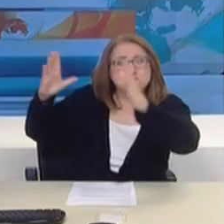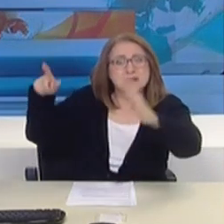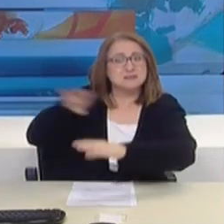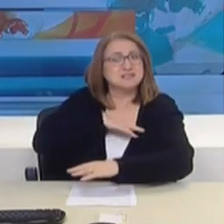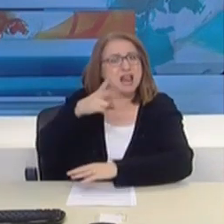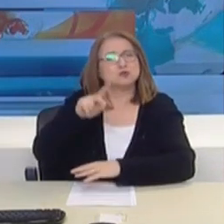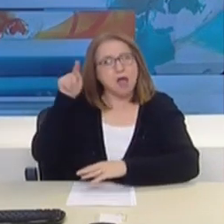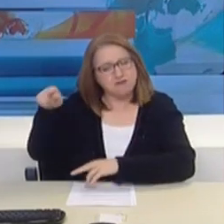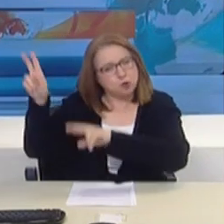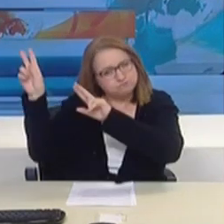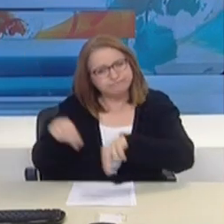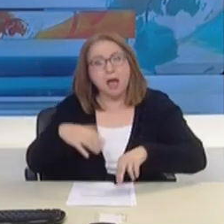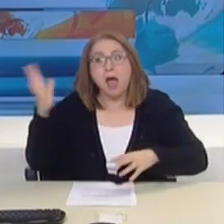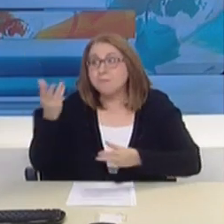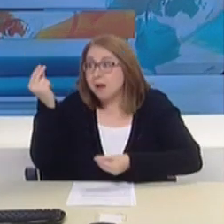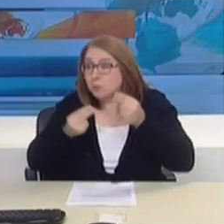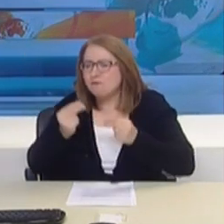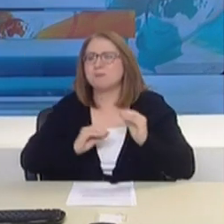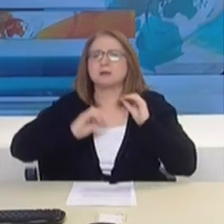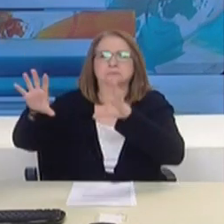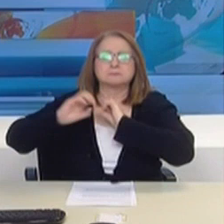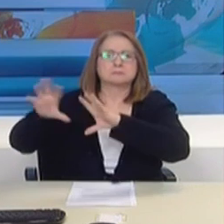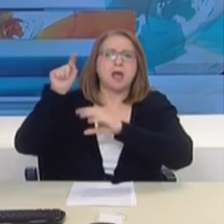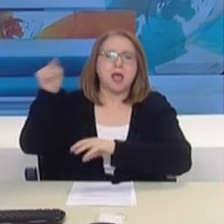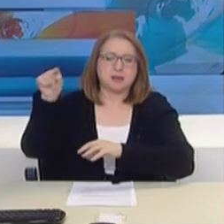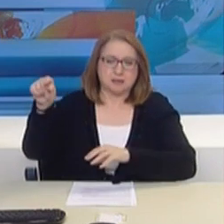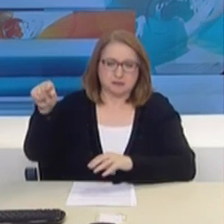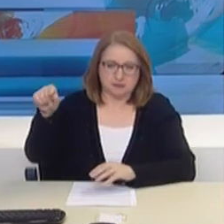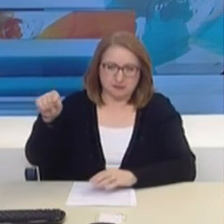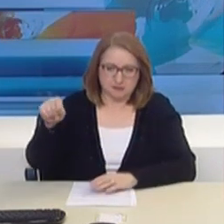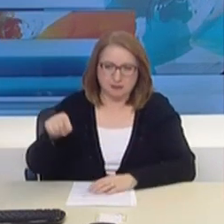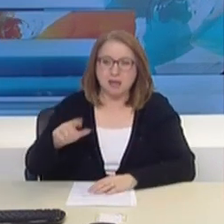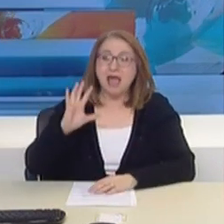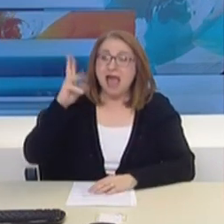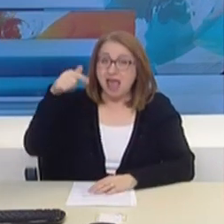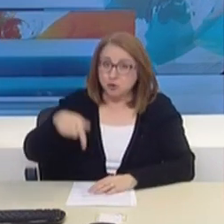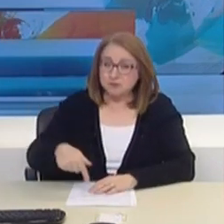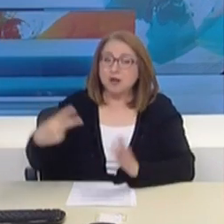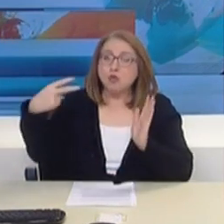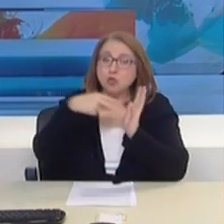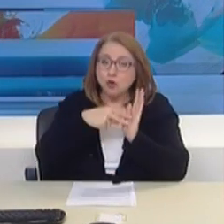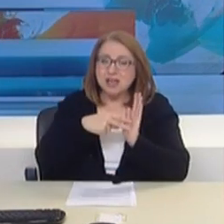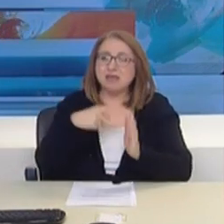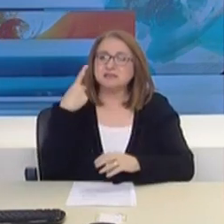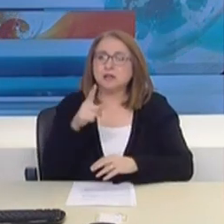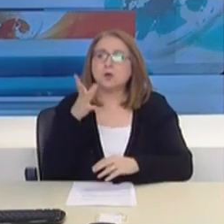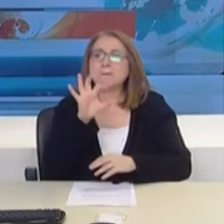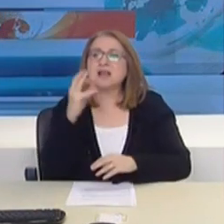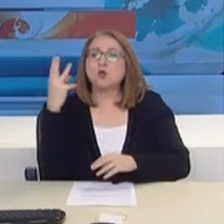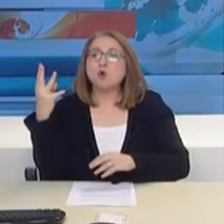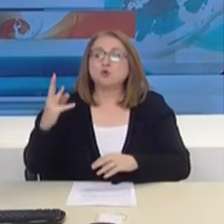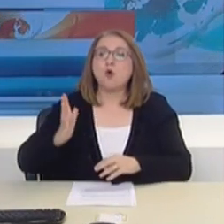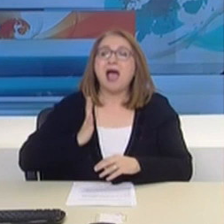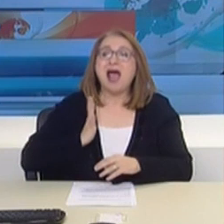αναπτυχθεί ήδη για την απλή νοσηλεία ασθενών με COVID-19 είναι μέχρι σήμερα 2.158.